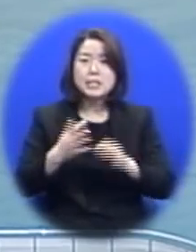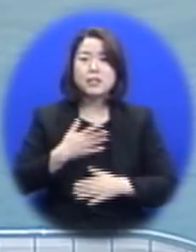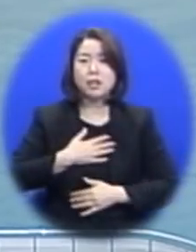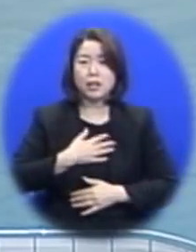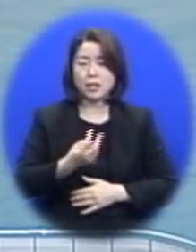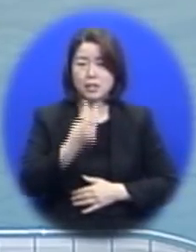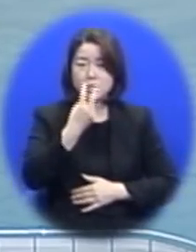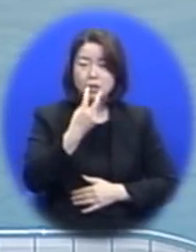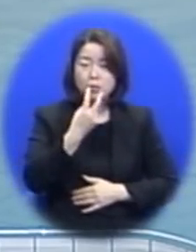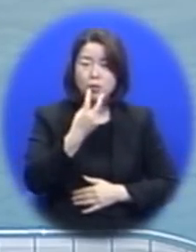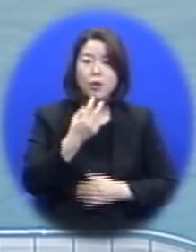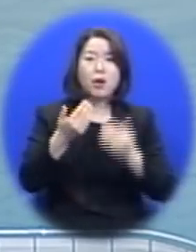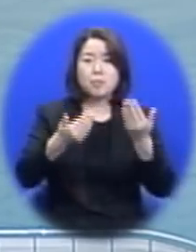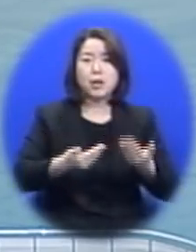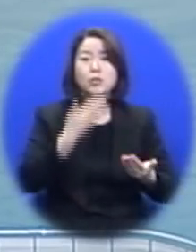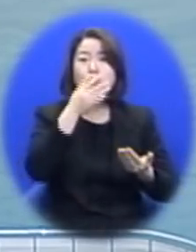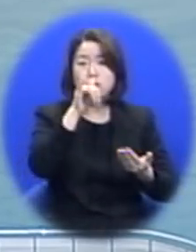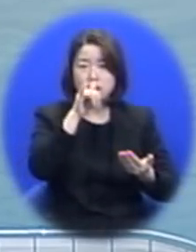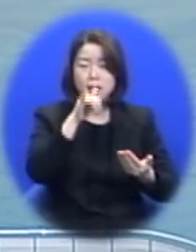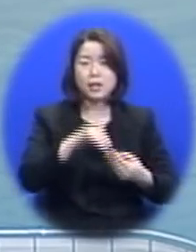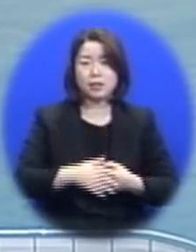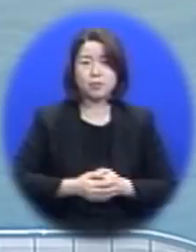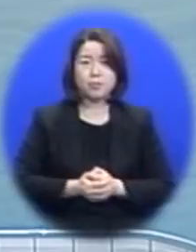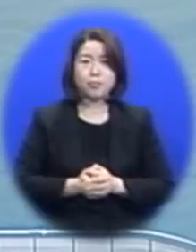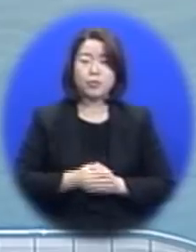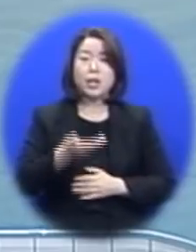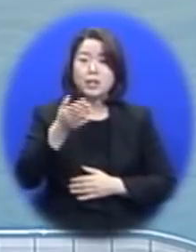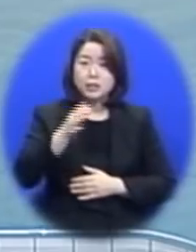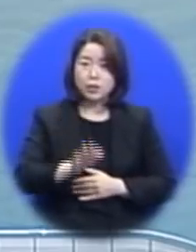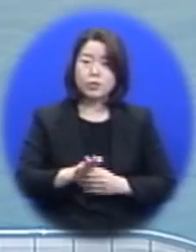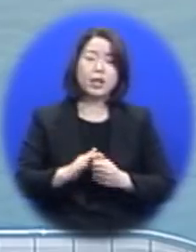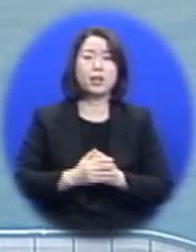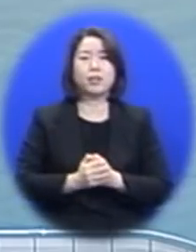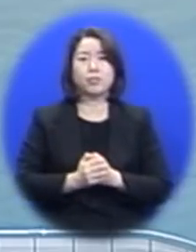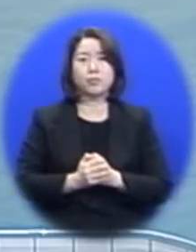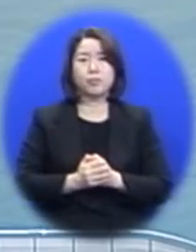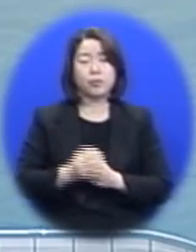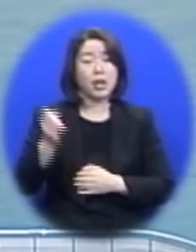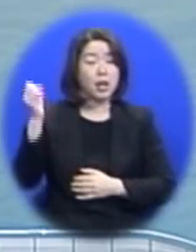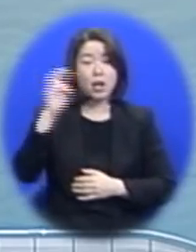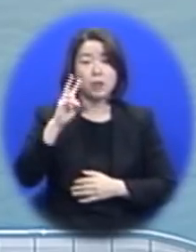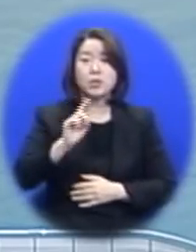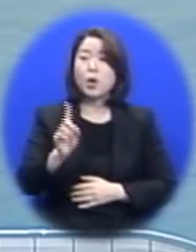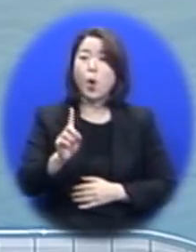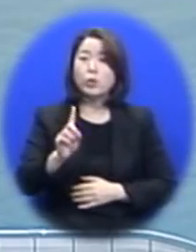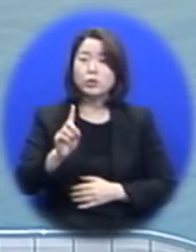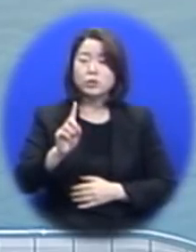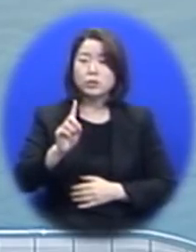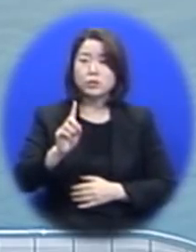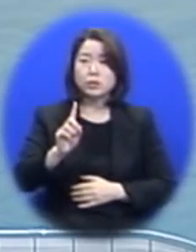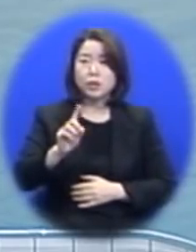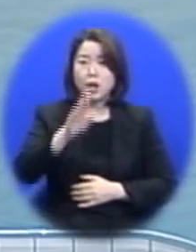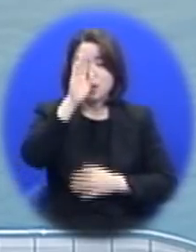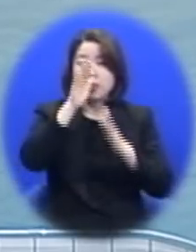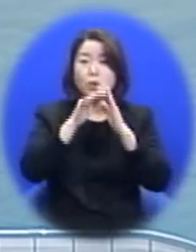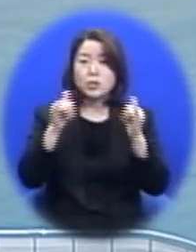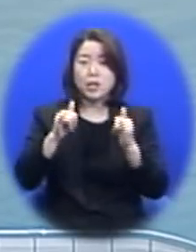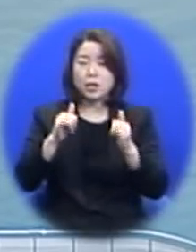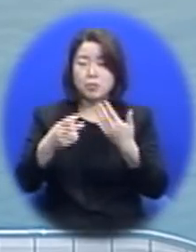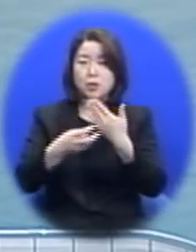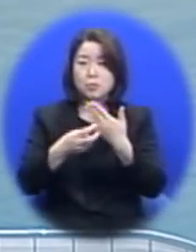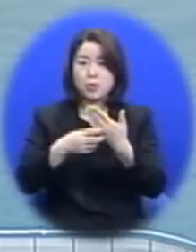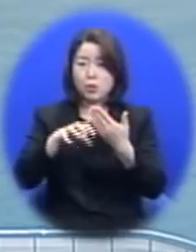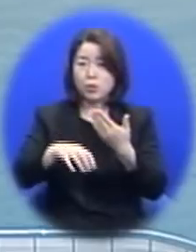생명을 건지겠구나. 그런데 갑자기 어느 환자가 병원에 왔는데